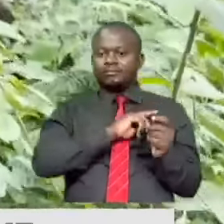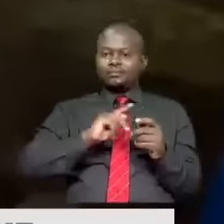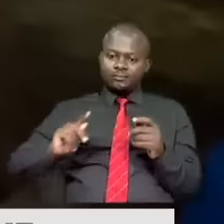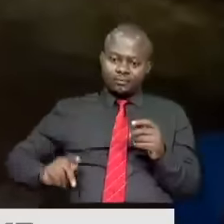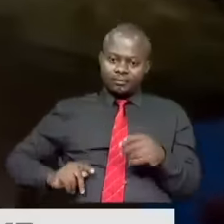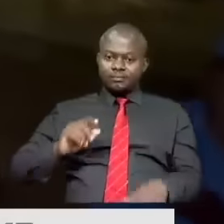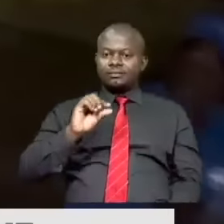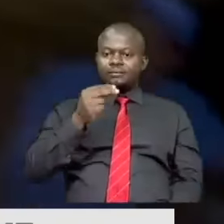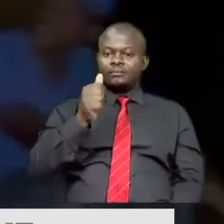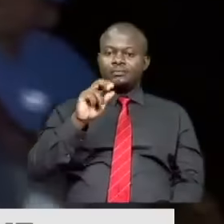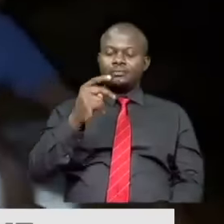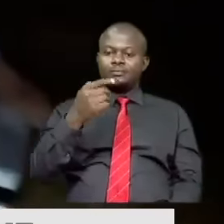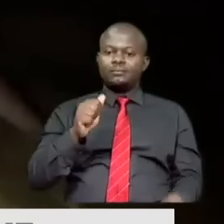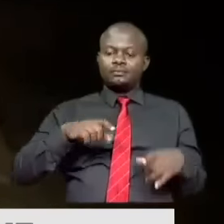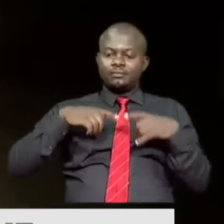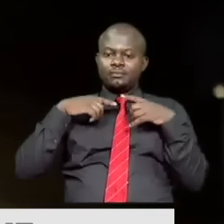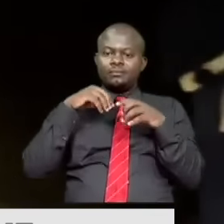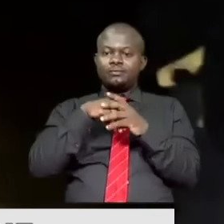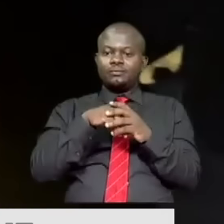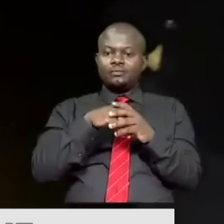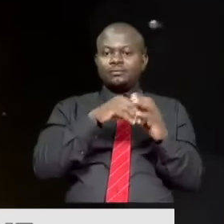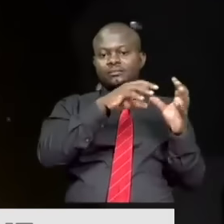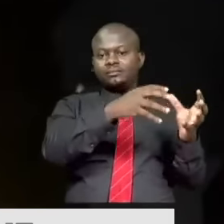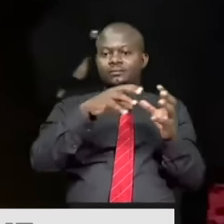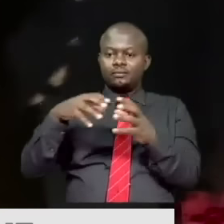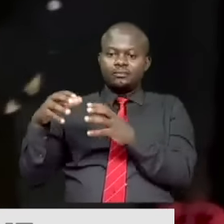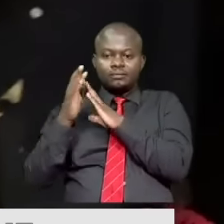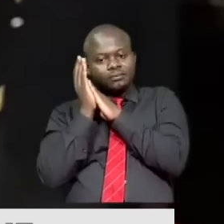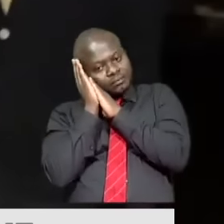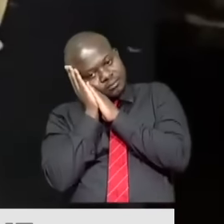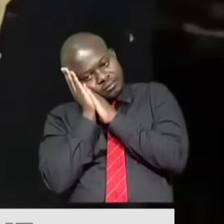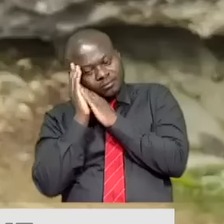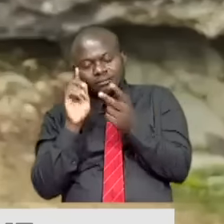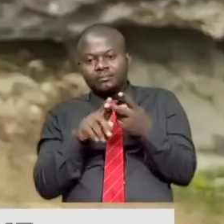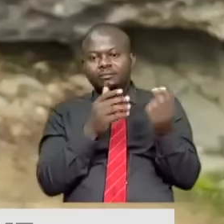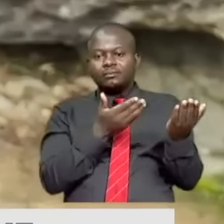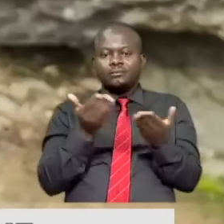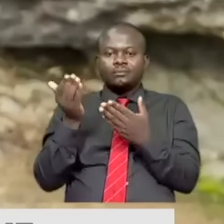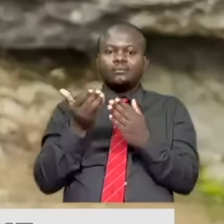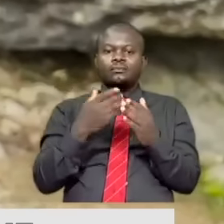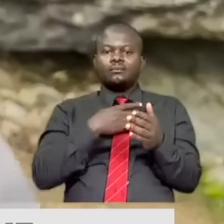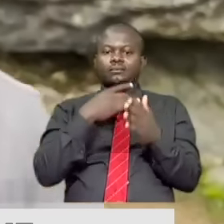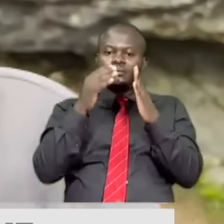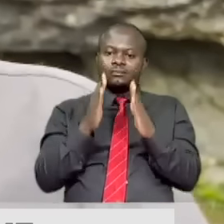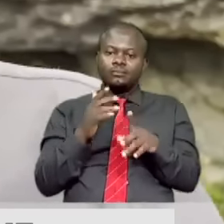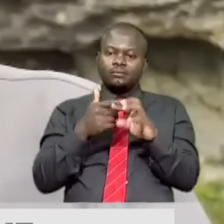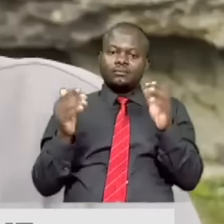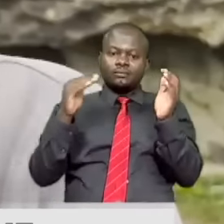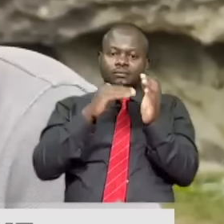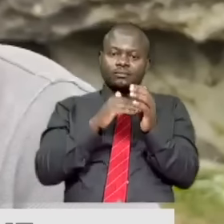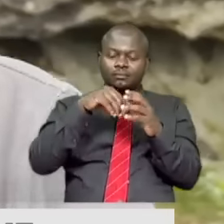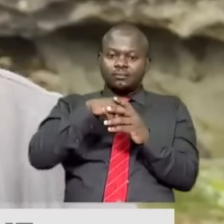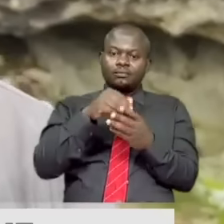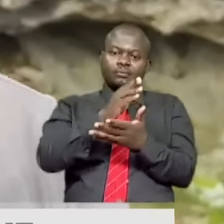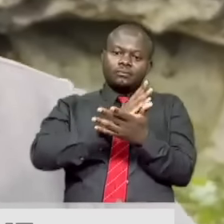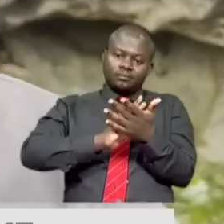Gihanga yabaga. Harimo ibyiciro bitandukanye aho yararaga, aho yakiriraga abashyitsi, ariko noneho hano ni